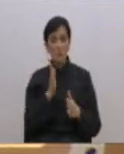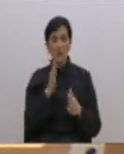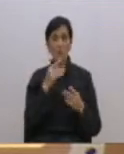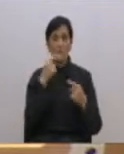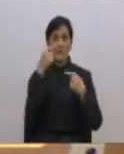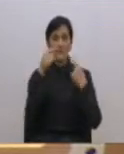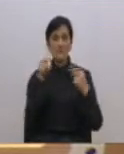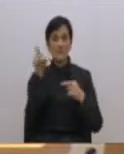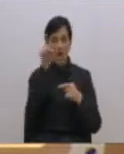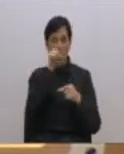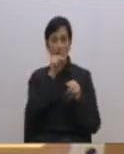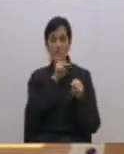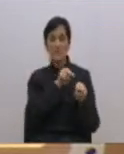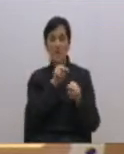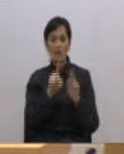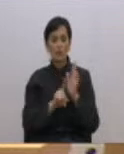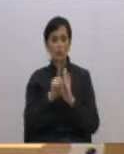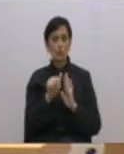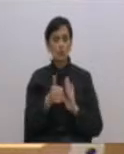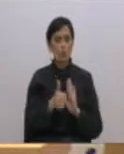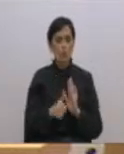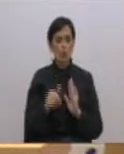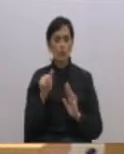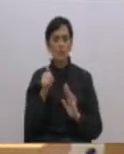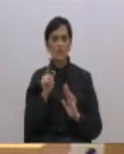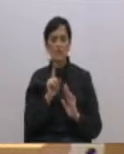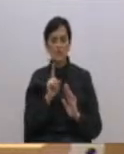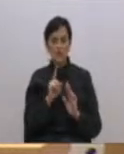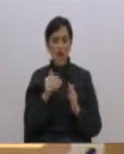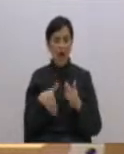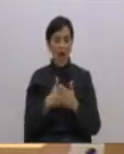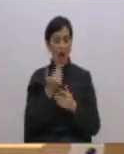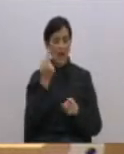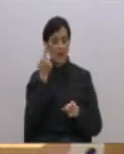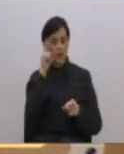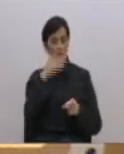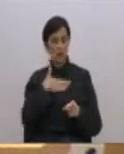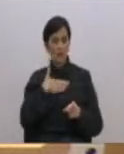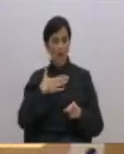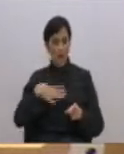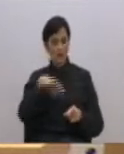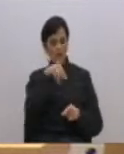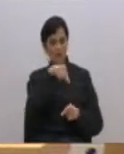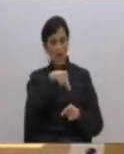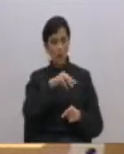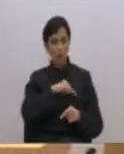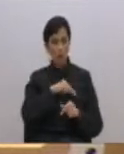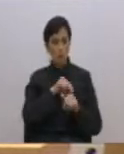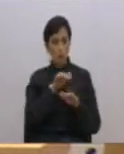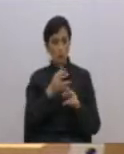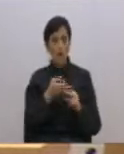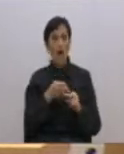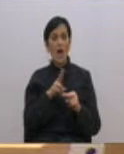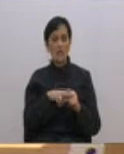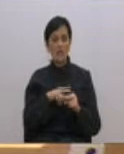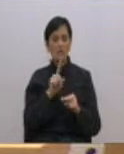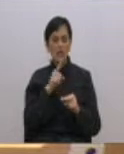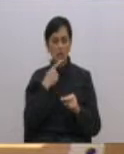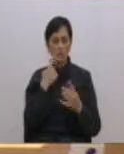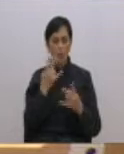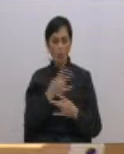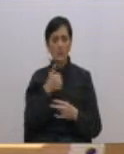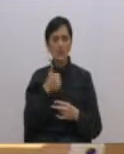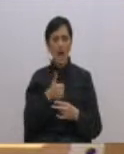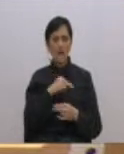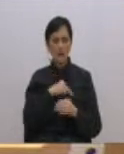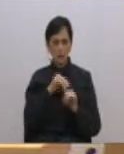da, e trebuie, da, colegul meu, zlogul, da, randalita, timușaul, se sahali inovație, e cine tat. Da, radcon, da, e starsmane bolivarom, carga